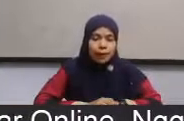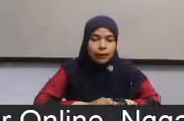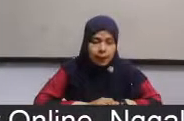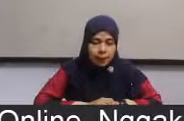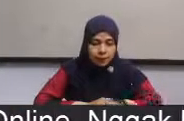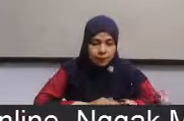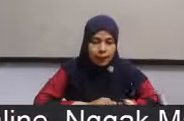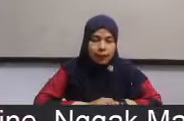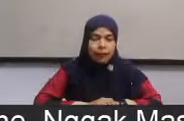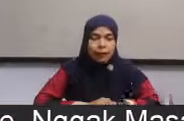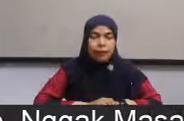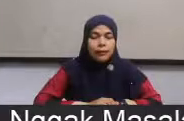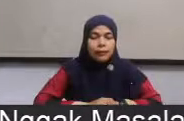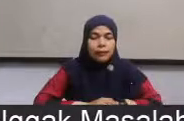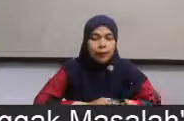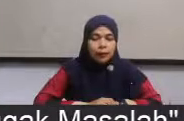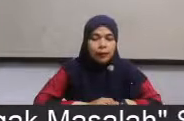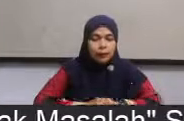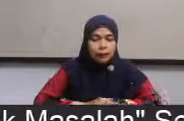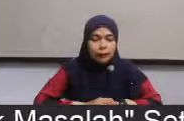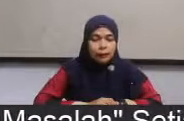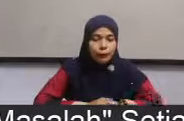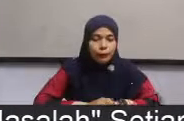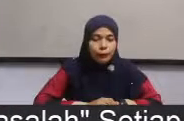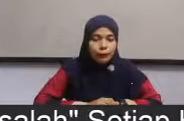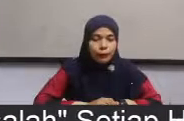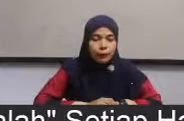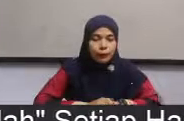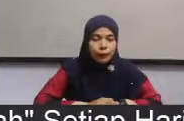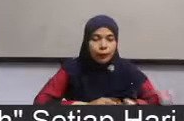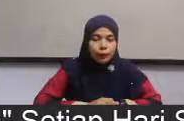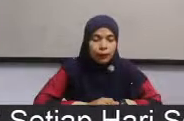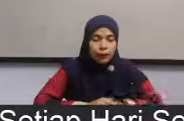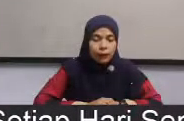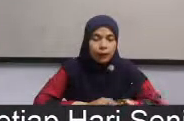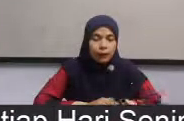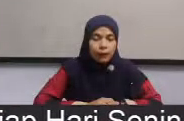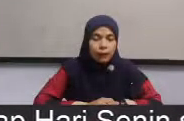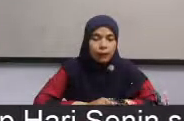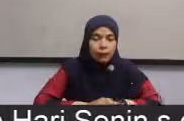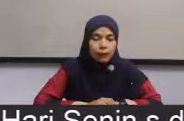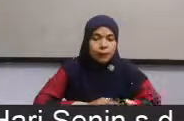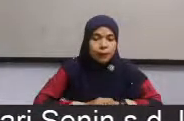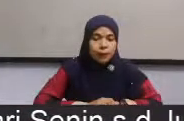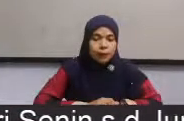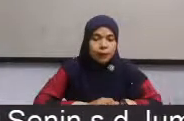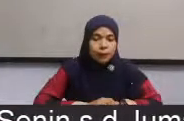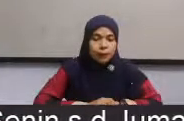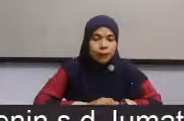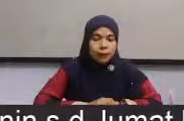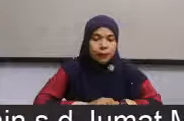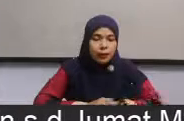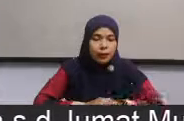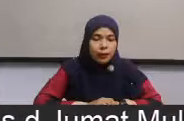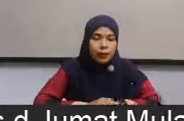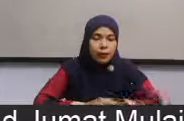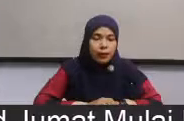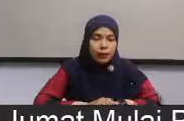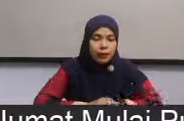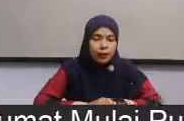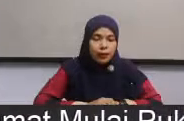sampai santai ya Fokus semuanya mendengarkan materi